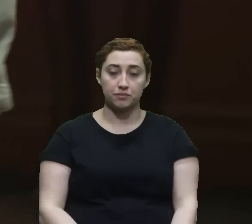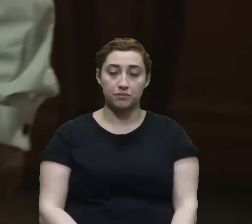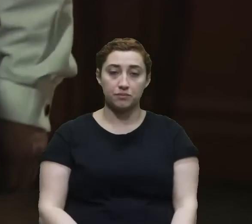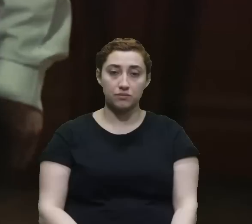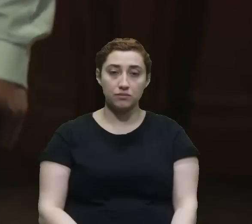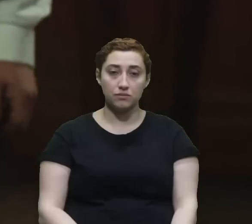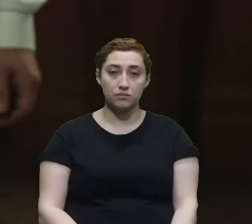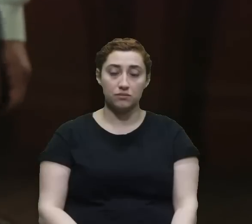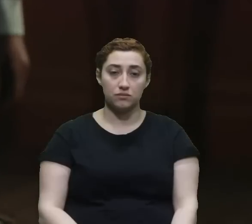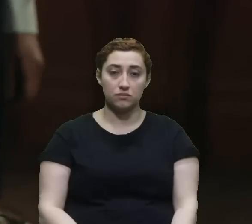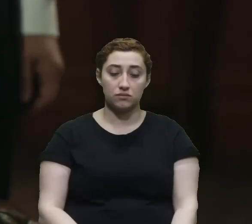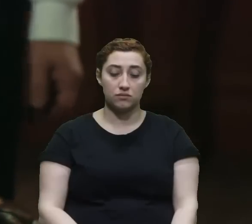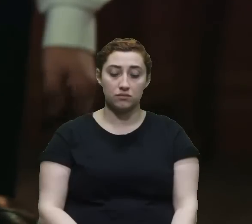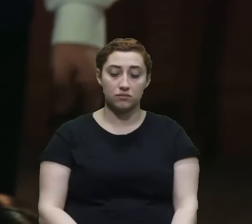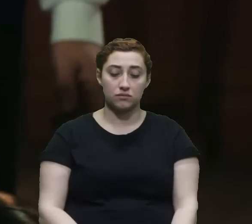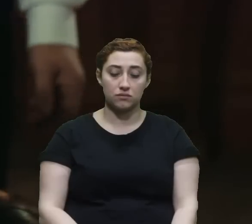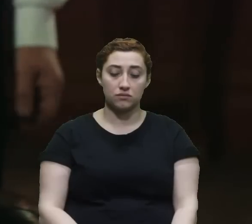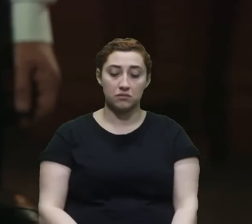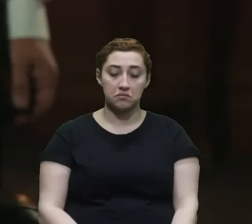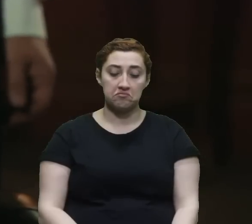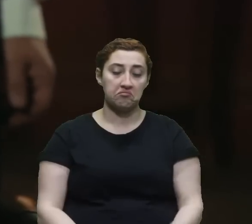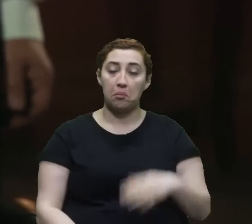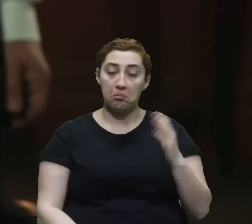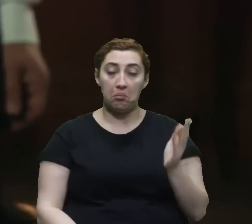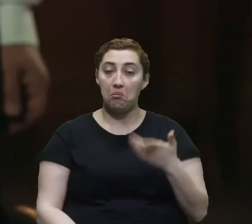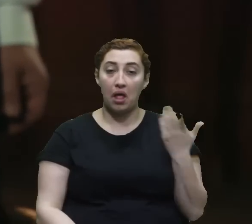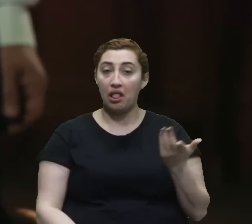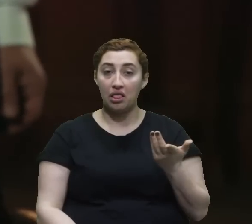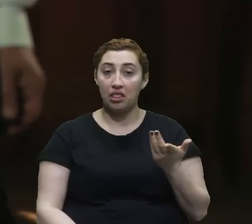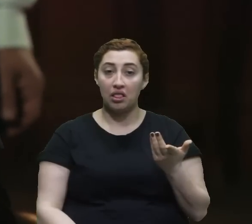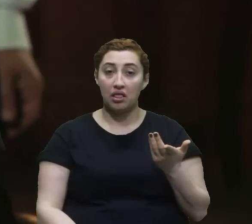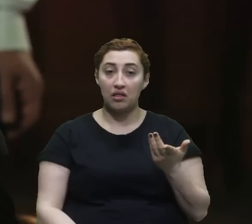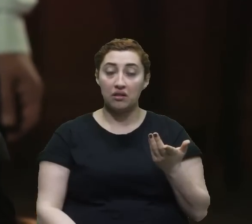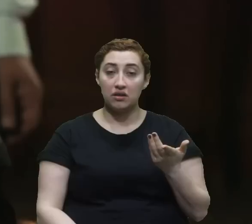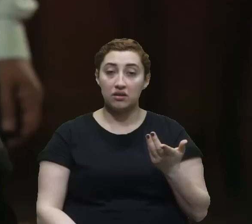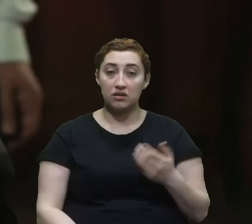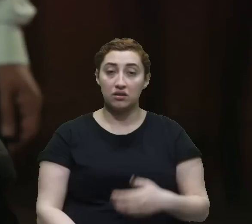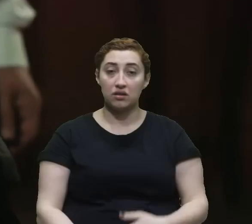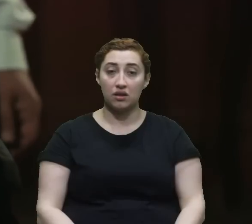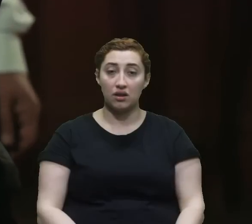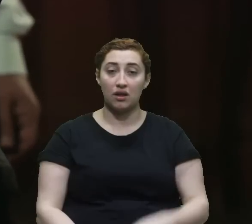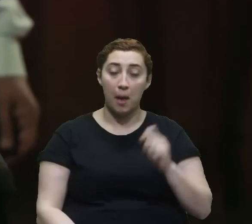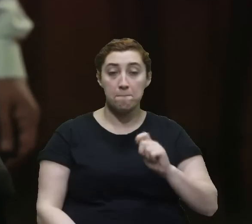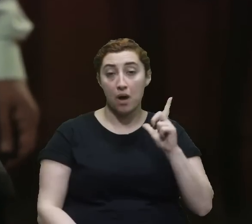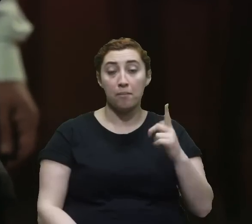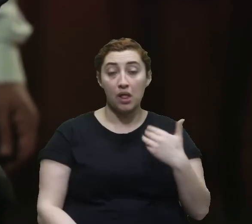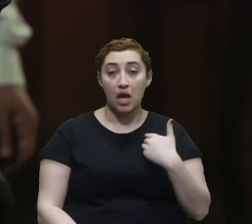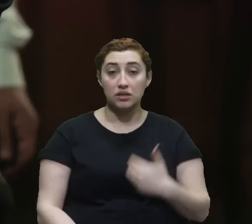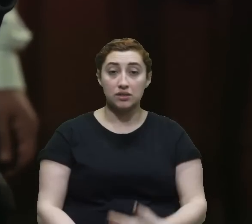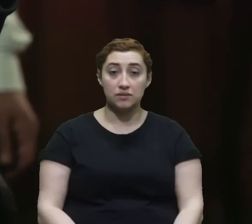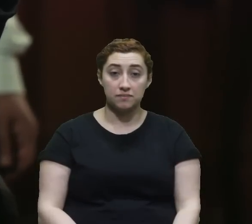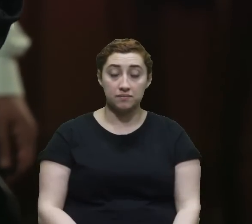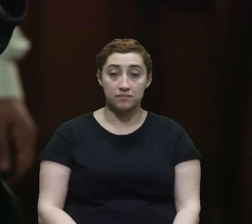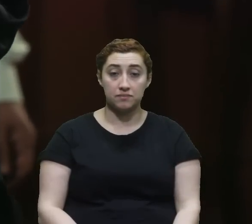Koltuktaki Süreyya'nın yanına geldi. Belki de... Hançeri Süreyya'nın başında gezdiriyor. Yapmalıyım. Saten